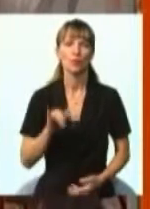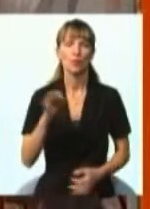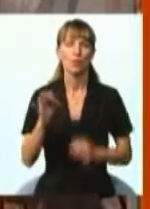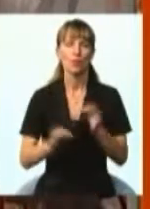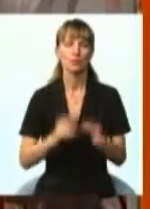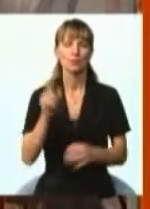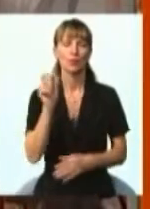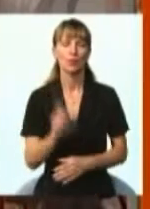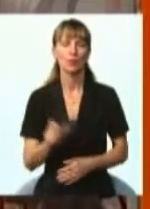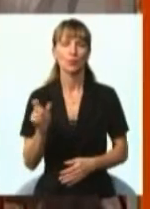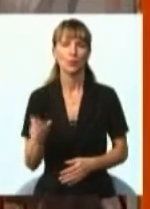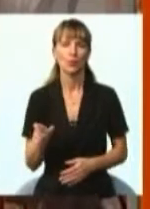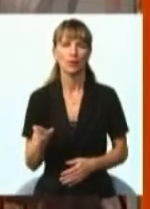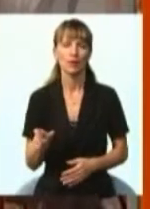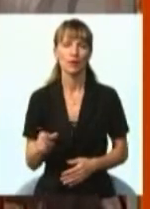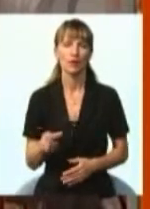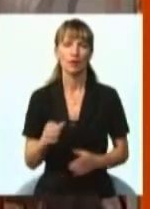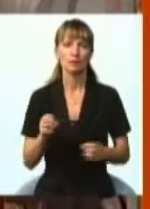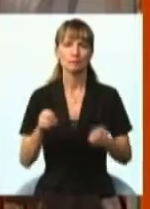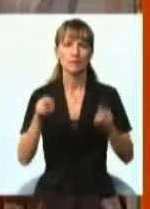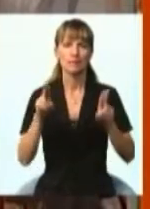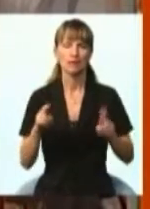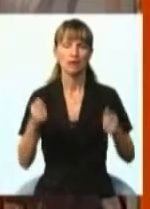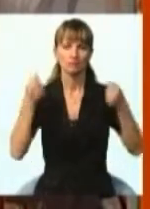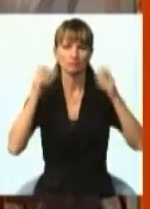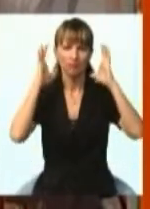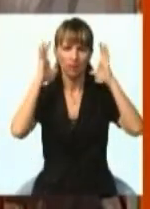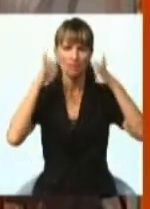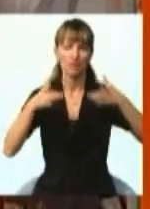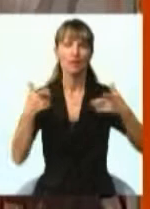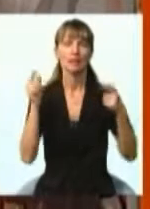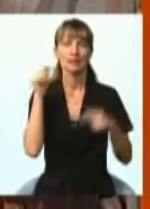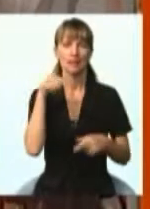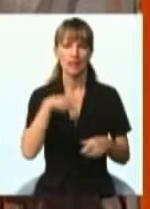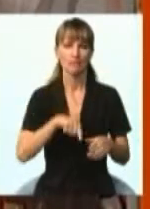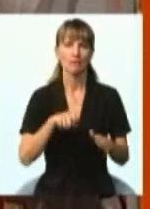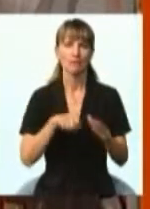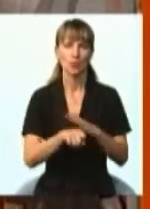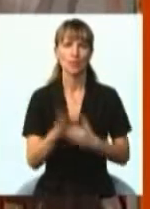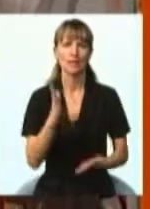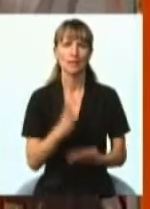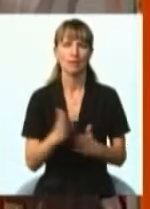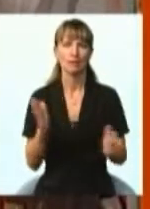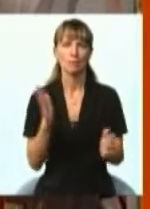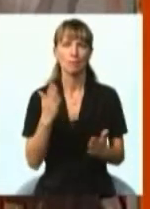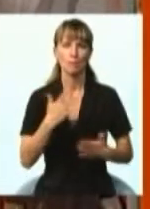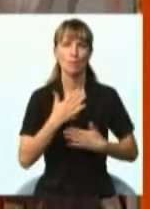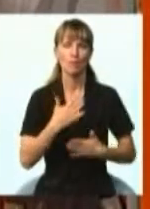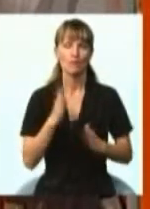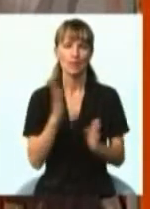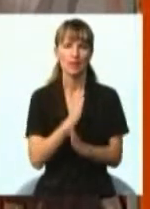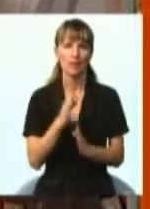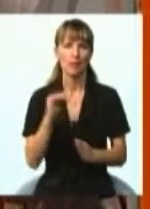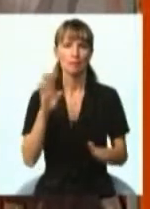космосі люди в скафандрах спеціальних, там, де є повітря. А під водою